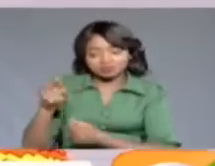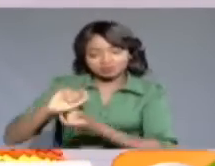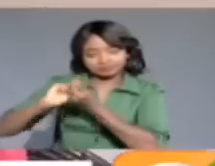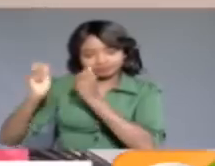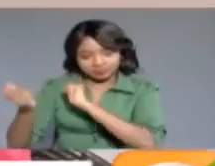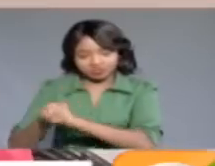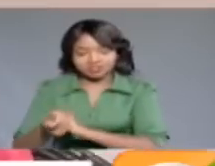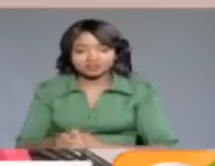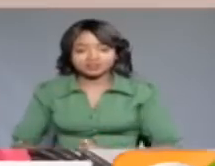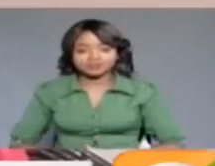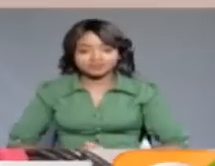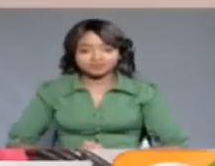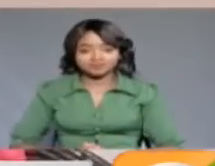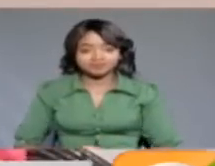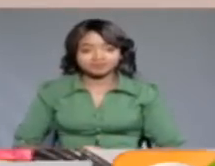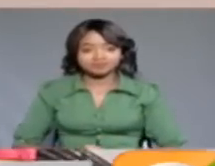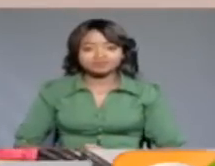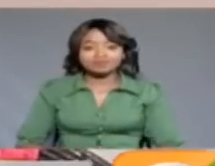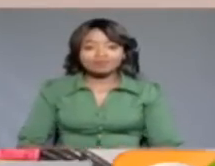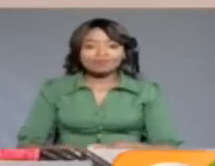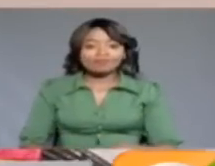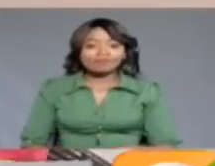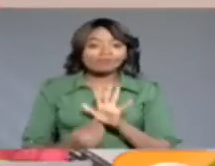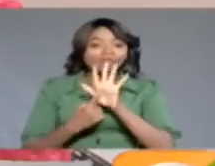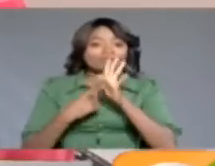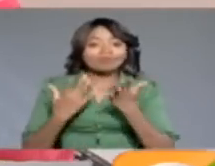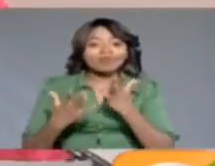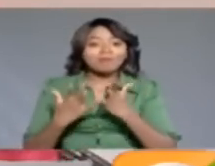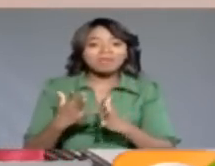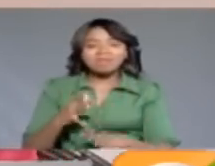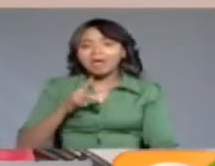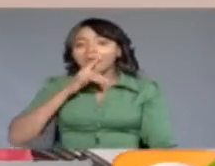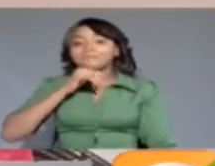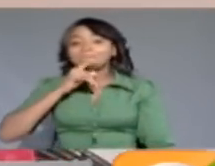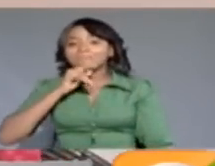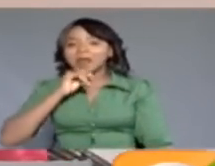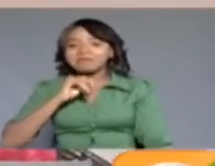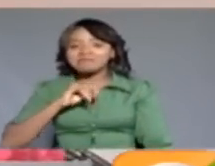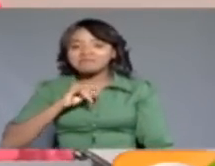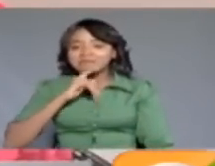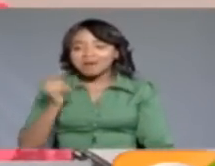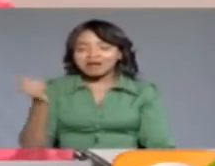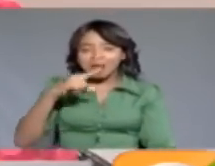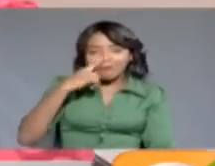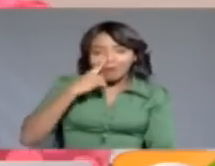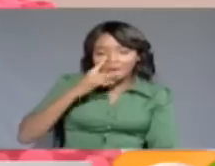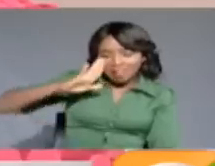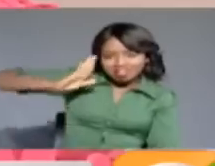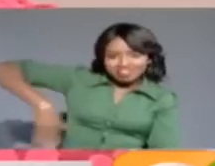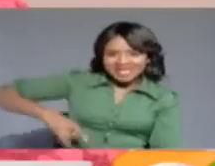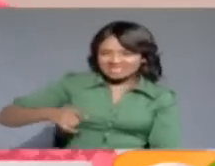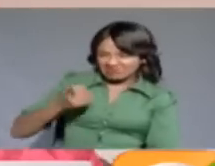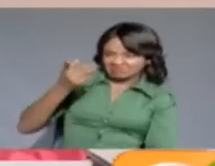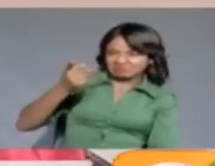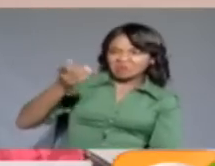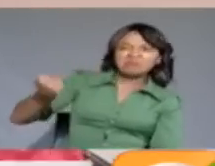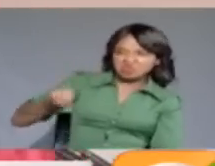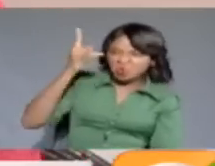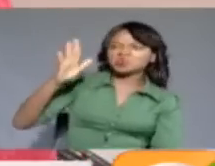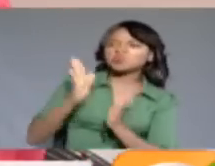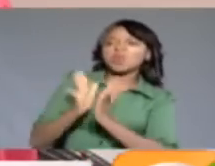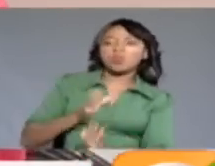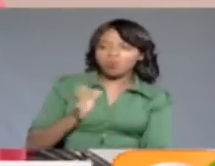utakuta kwamba jambo la kuambia mtu kama kwa mfano bwana anakuja amechelewa. Najua ulikuwa kwa wanawake wako. Sasa unajua hili jambo ndio bwana